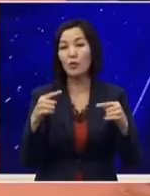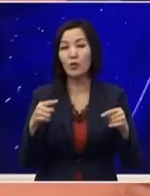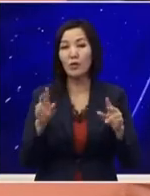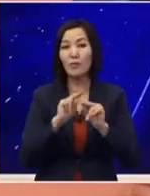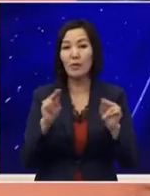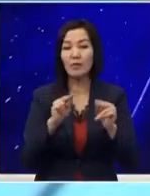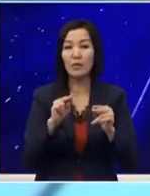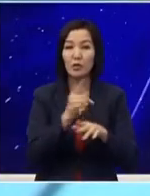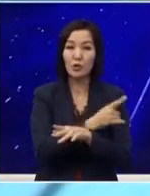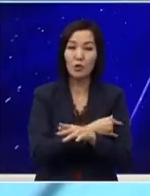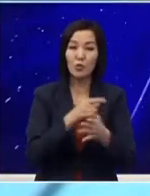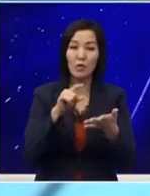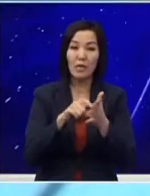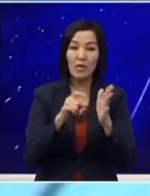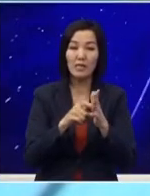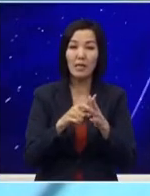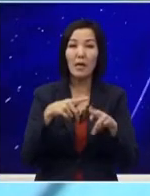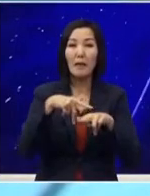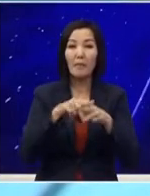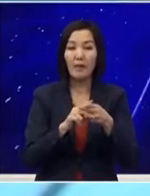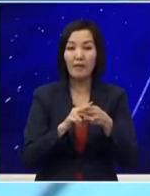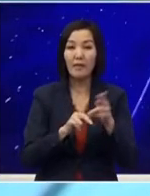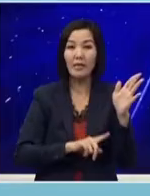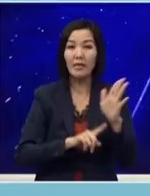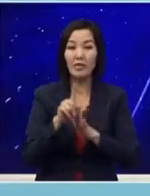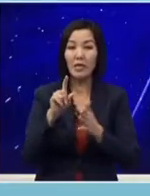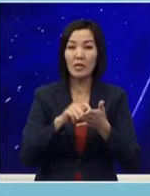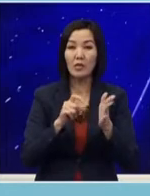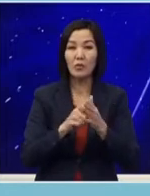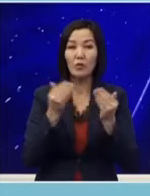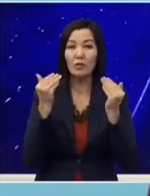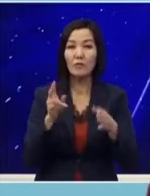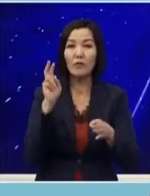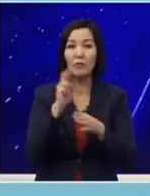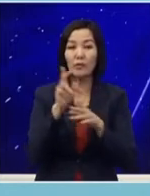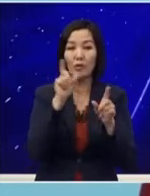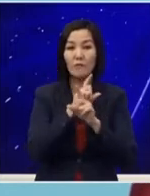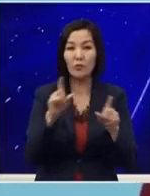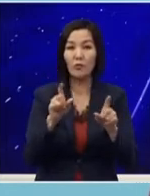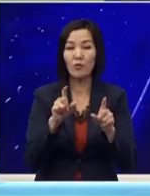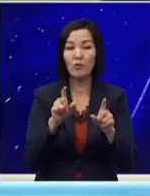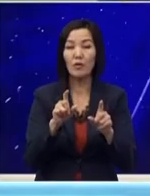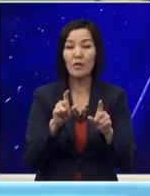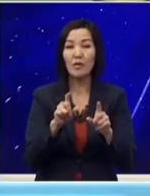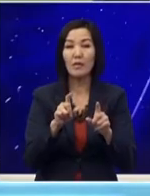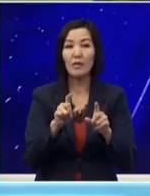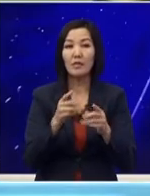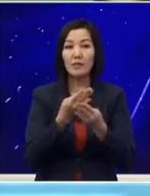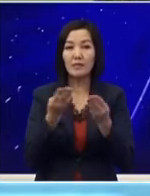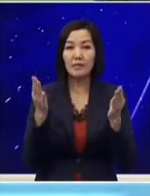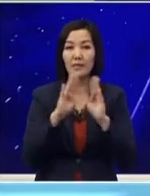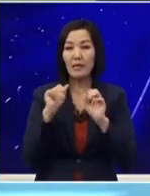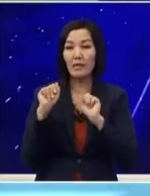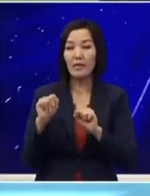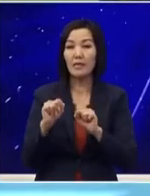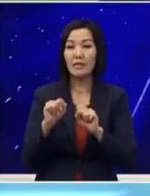в дежурных классах. К слову, половина учащихся начальной школы, по заявлению родителей, сегодня посещает занятия в штатном режиме. При этом соблюдаются все